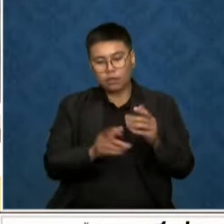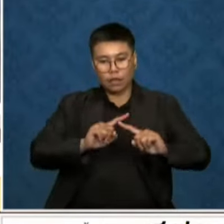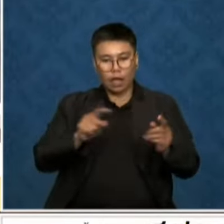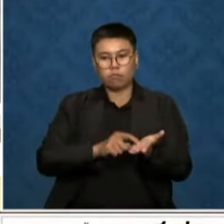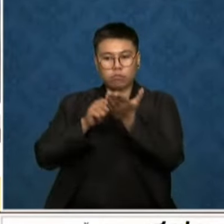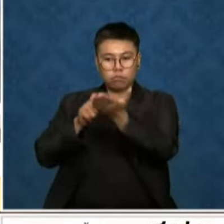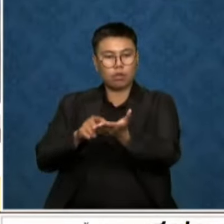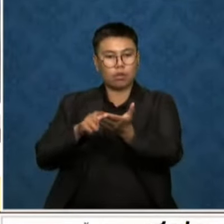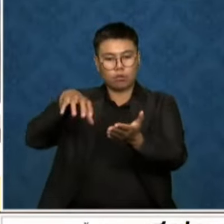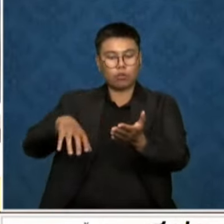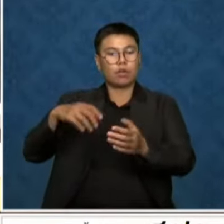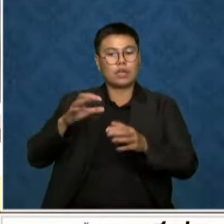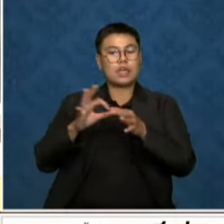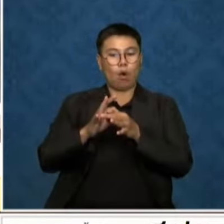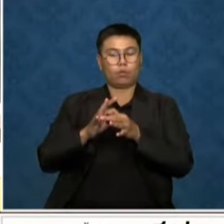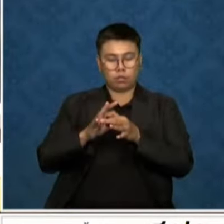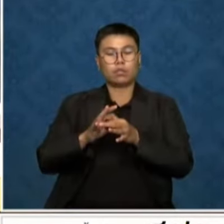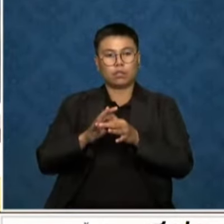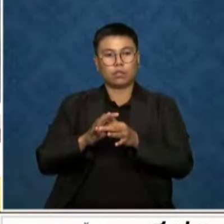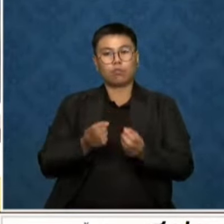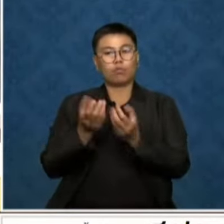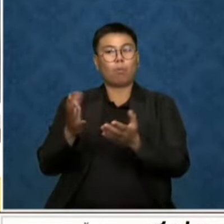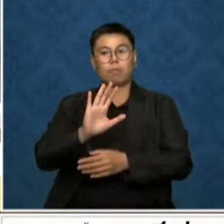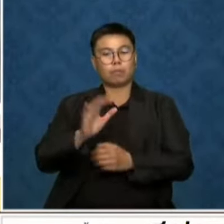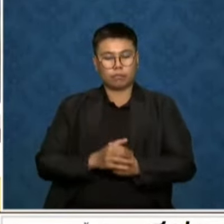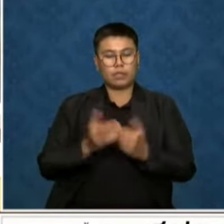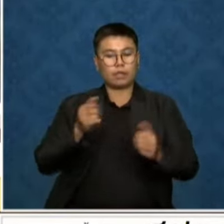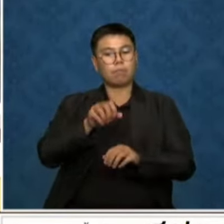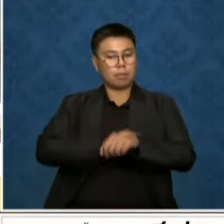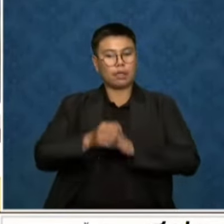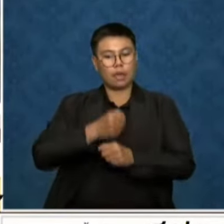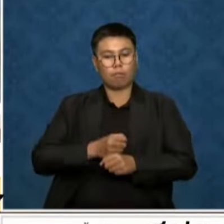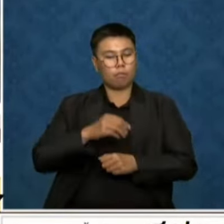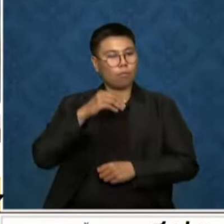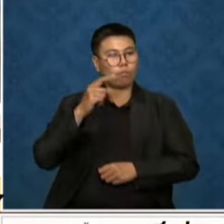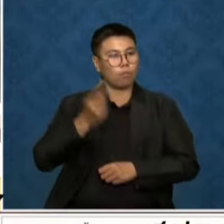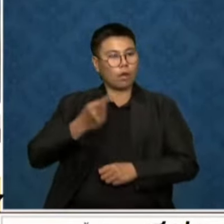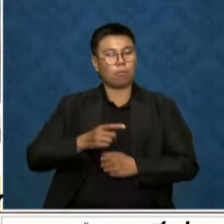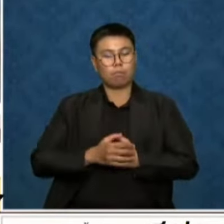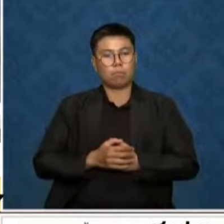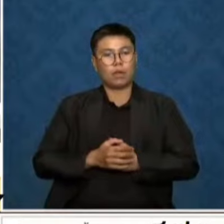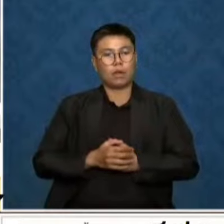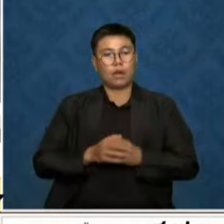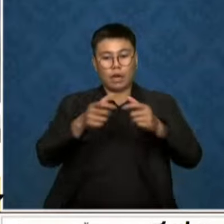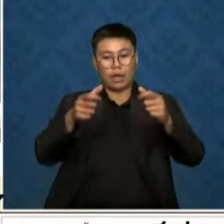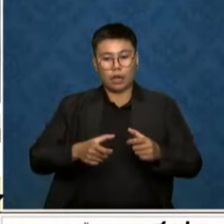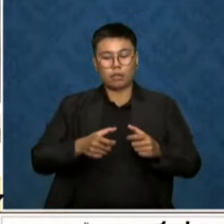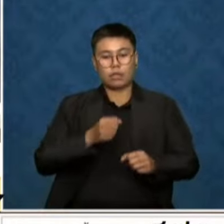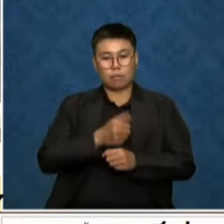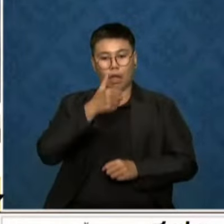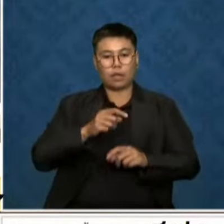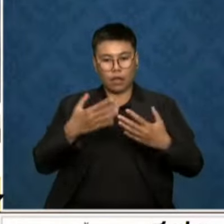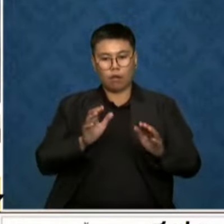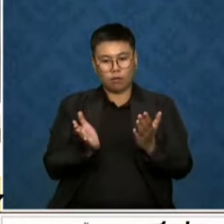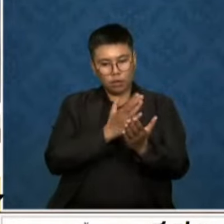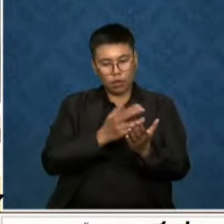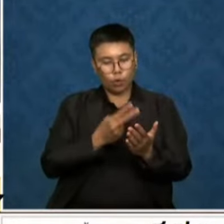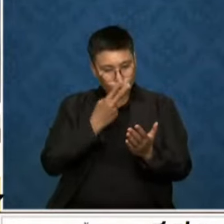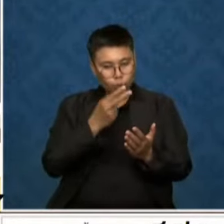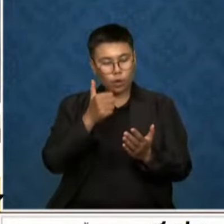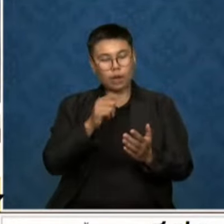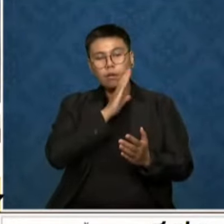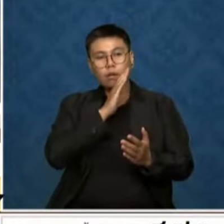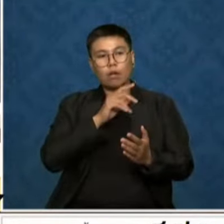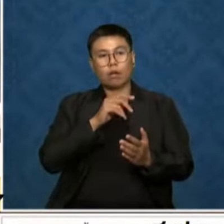เสนอไปยังหน่วยงานที่เกี่ยวข้องเท่านั้นเองอันนี้คือวิธีการปฏิบัติที่เราปฏิบัติกันมาตลอดตัวรายงานอยู่ครับและเขาสามารถนํามาศึกษาค้นคว้าได้ตล